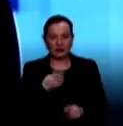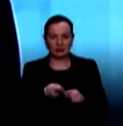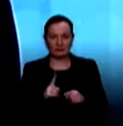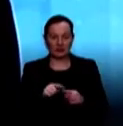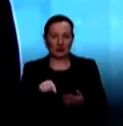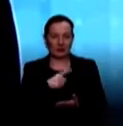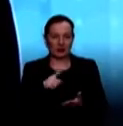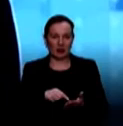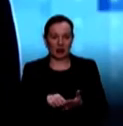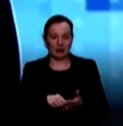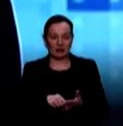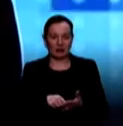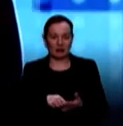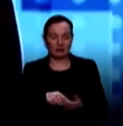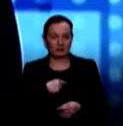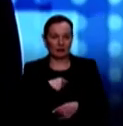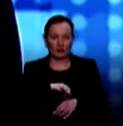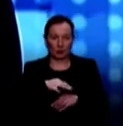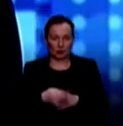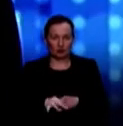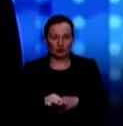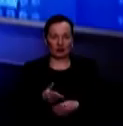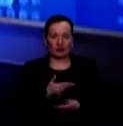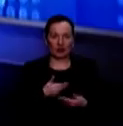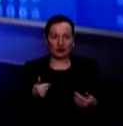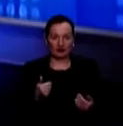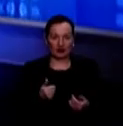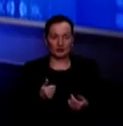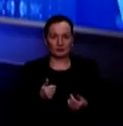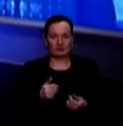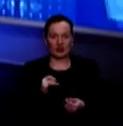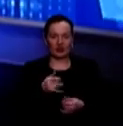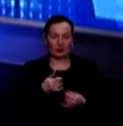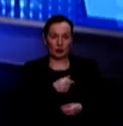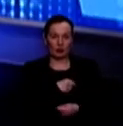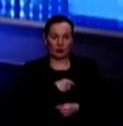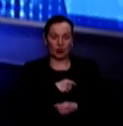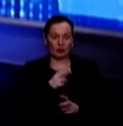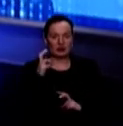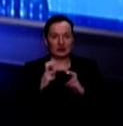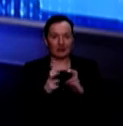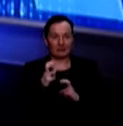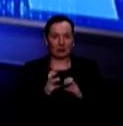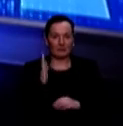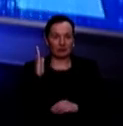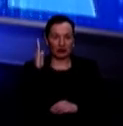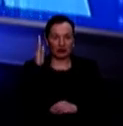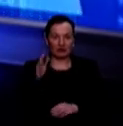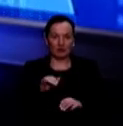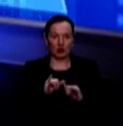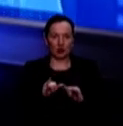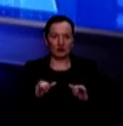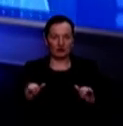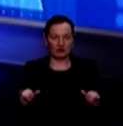депутатів. Тому що завод дійсно перспективний. завод розвивається, завод не стоїть на місці.